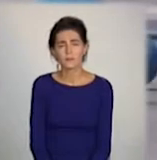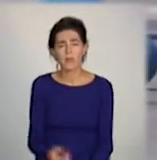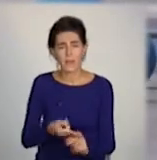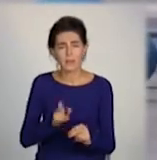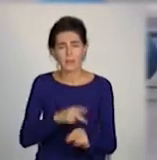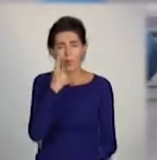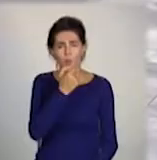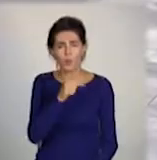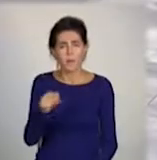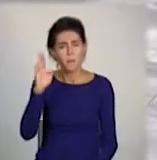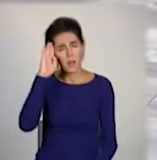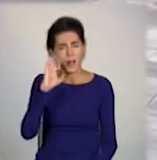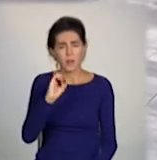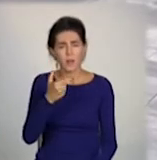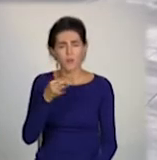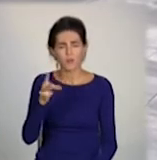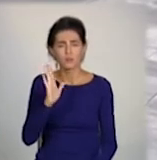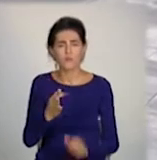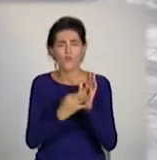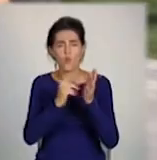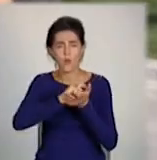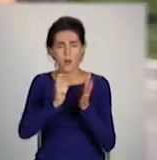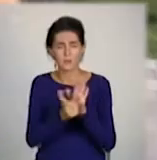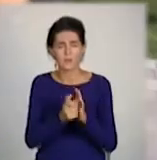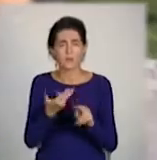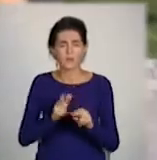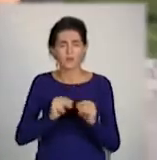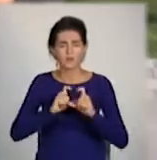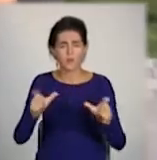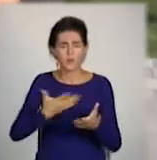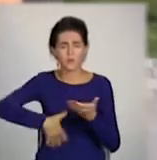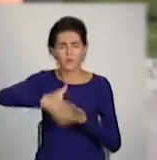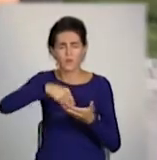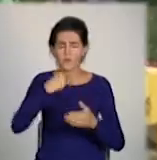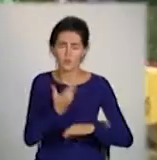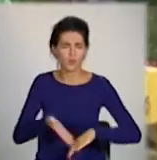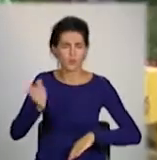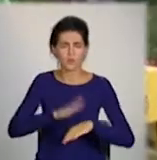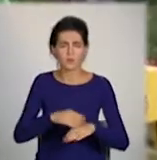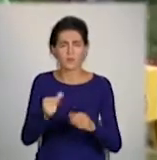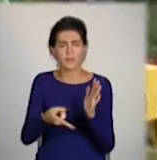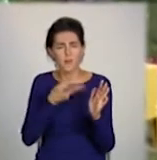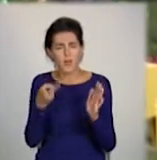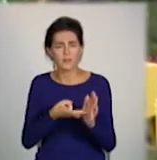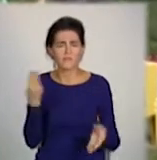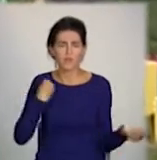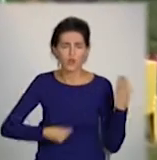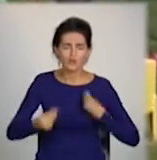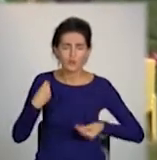Цьогоріч Єгор вчитиметься у 8 класі. Зібрати сина до школи влетіло в копієчку, каже мати. Тетрадки,